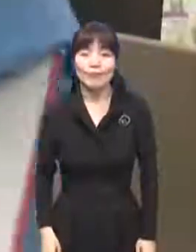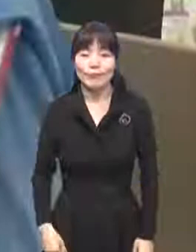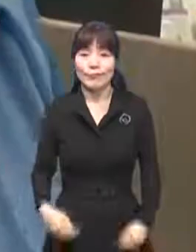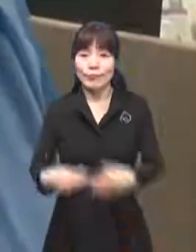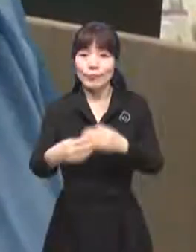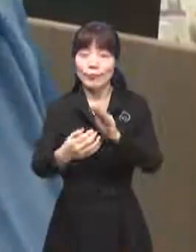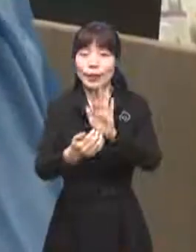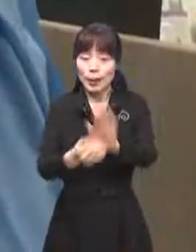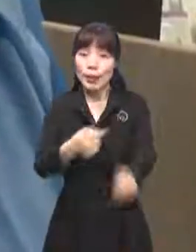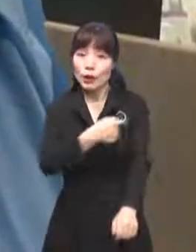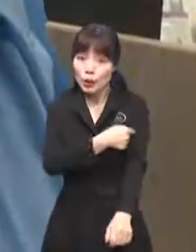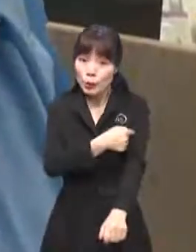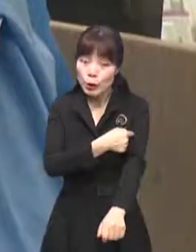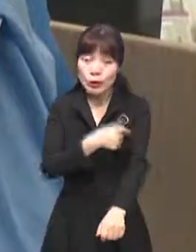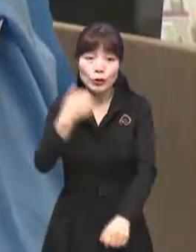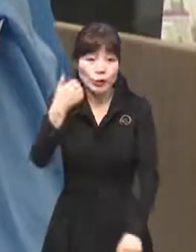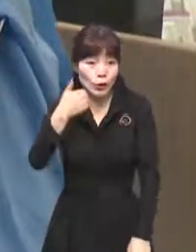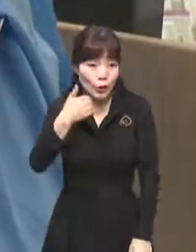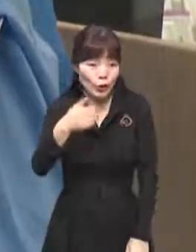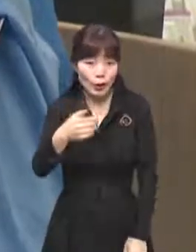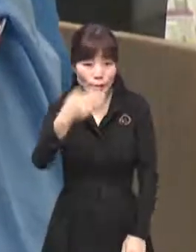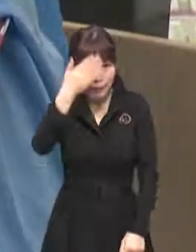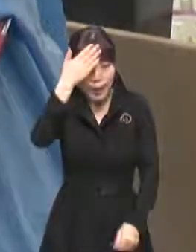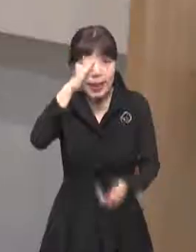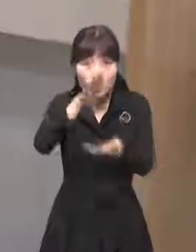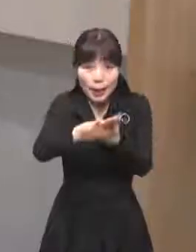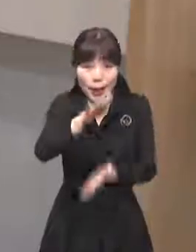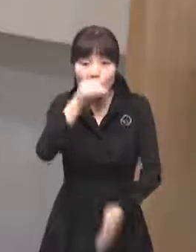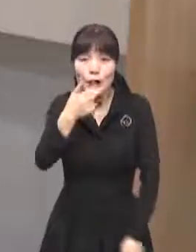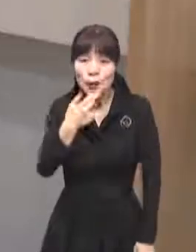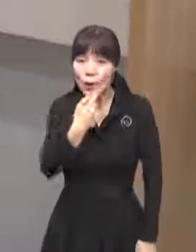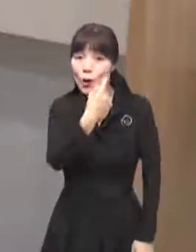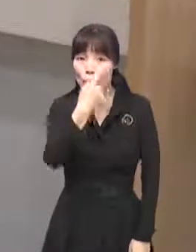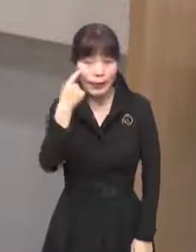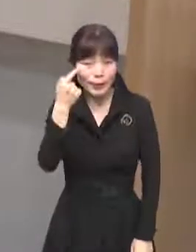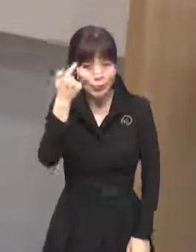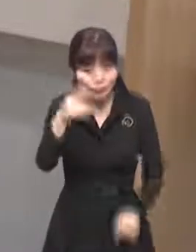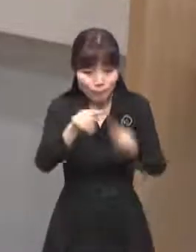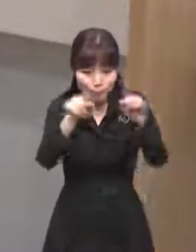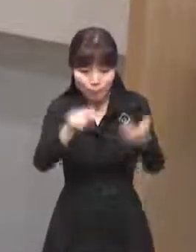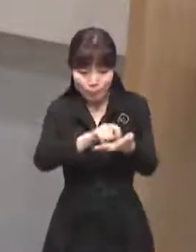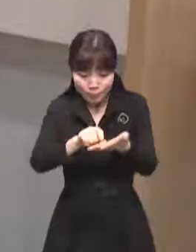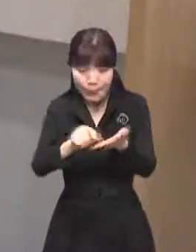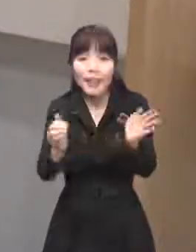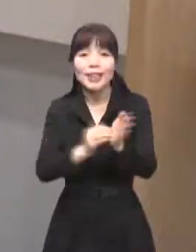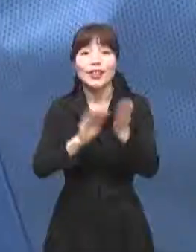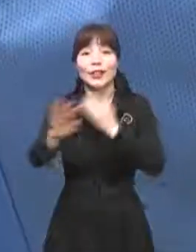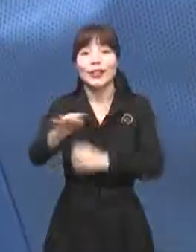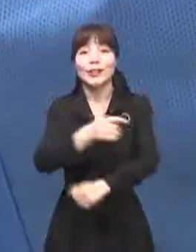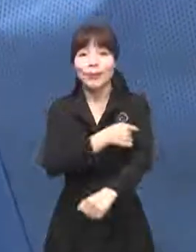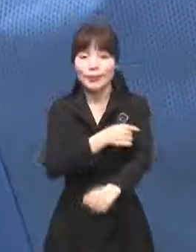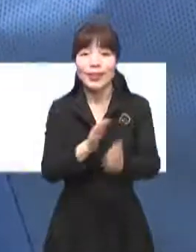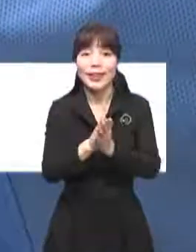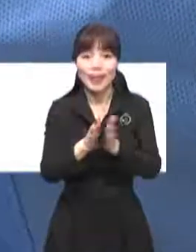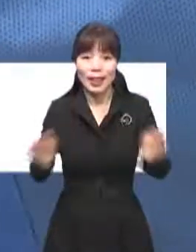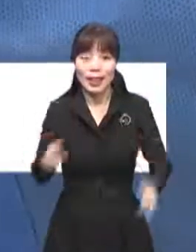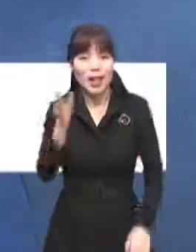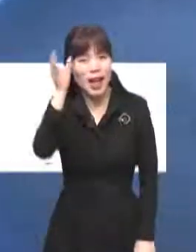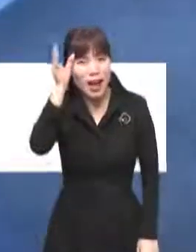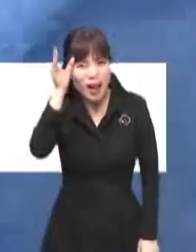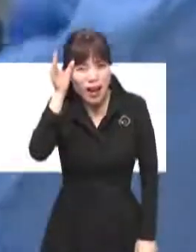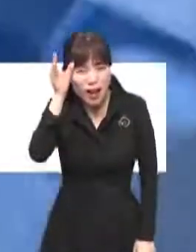접종 대상자들은 보건소에서 발열 확인을 하고 문진을 거친 뒤 접종을 받았습니다. 오랫동안